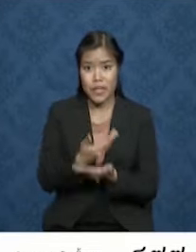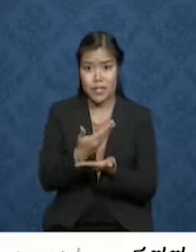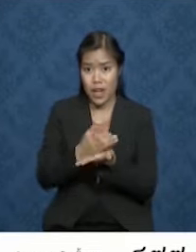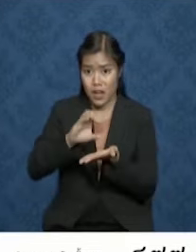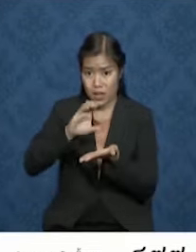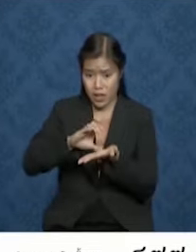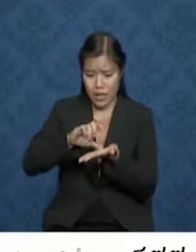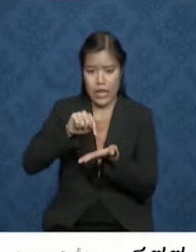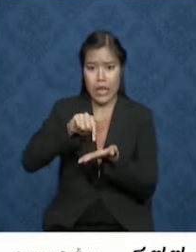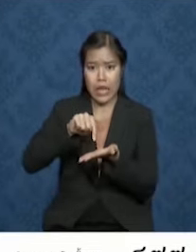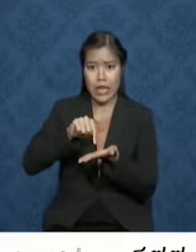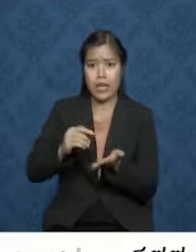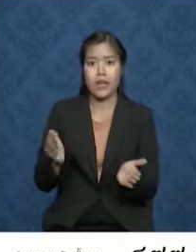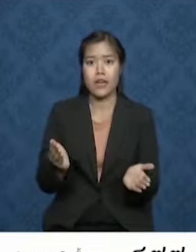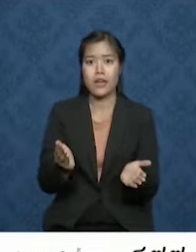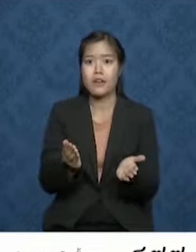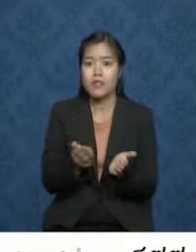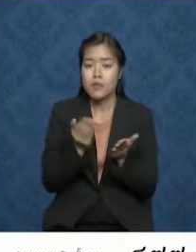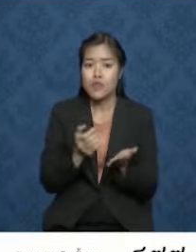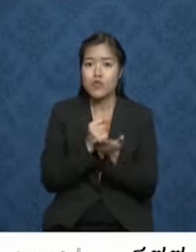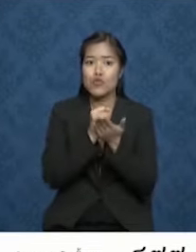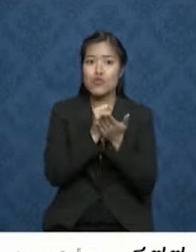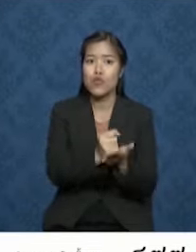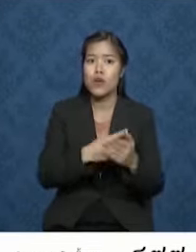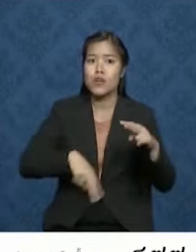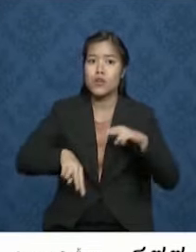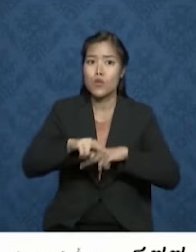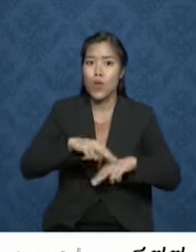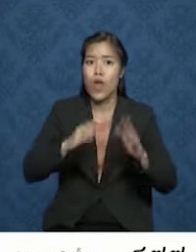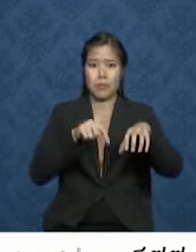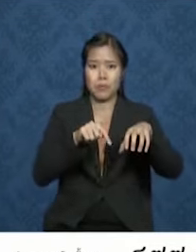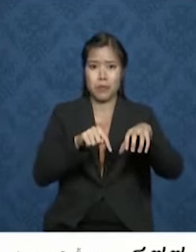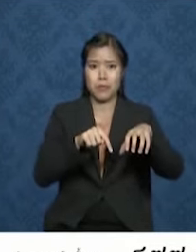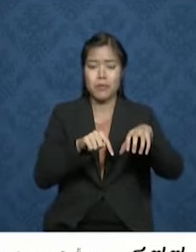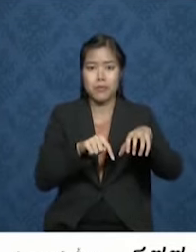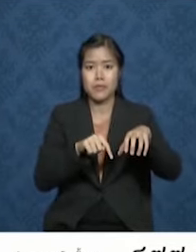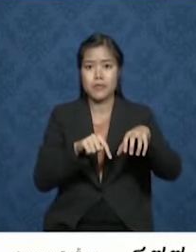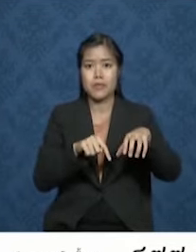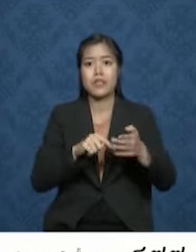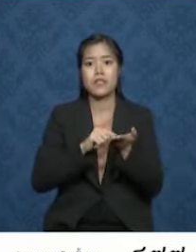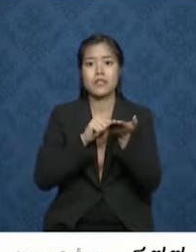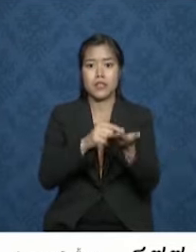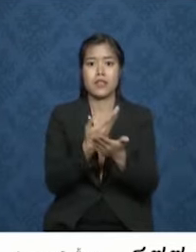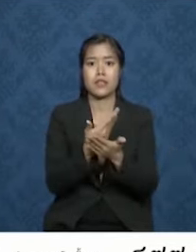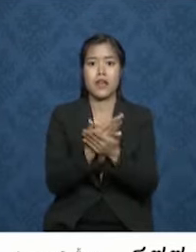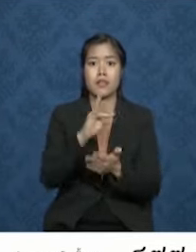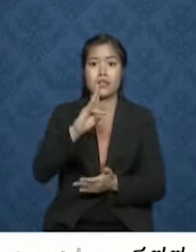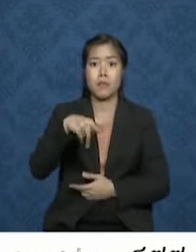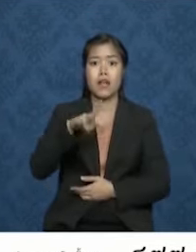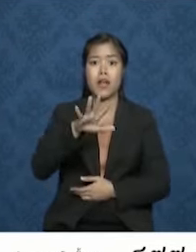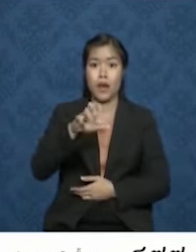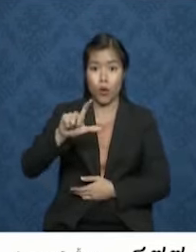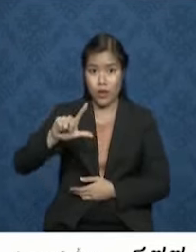หล่อเลี้ยงกองกำลังพลที่เอาเข้าจริงแล้วไม่ได้ทำงานอยู่ในพื้นที่ด้วยกมานเสนอ 7,500ล้านนะ